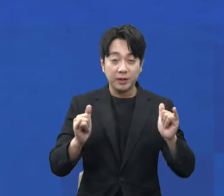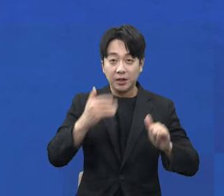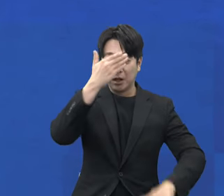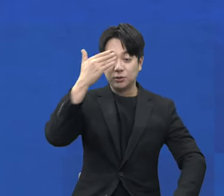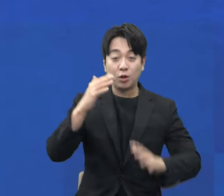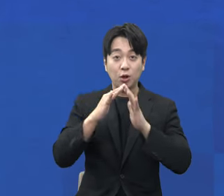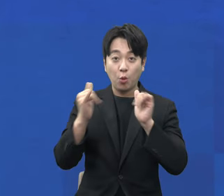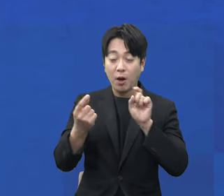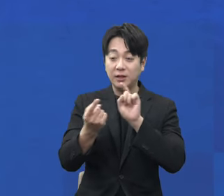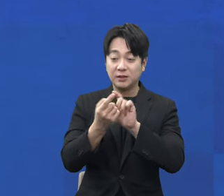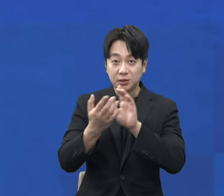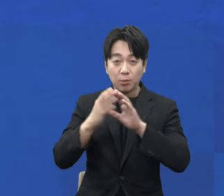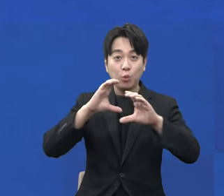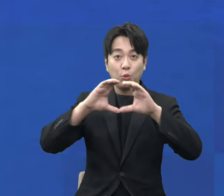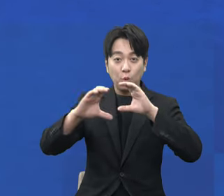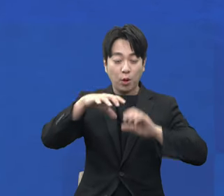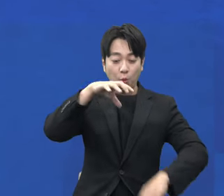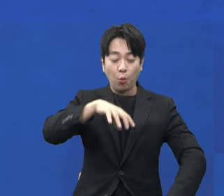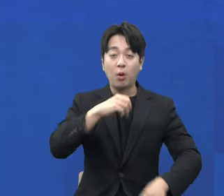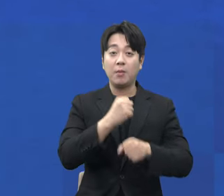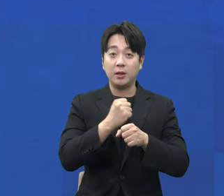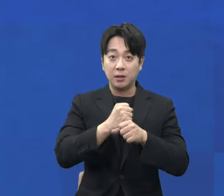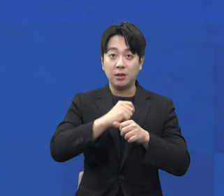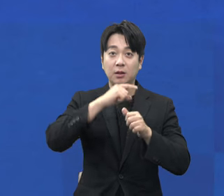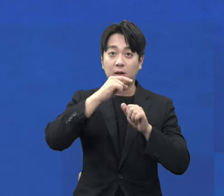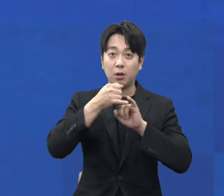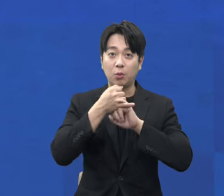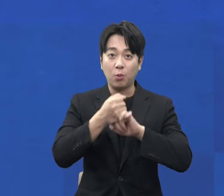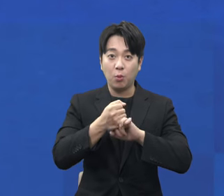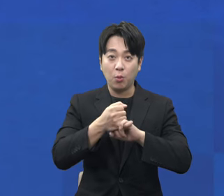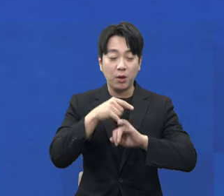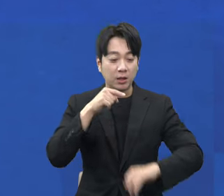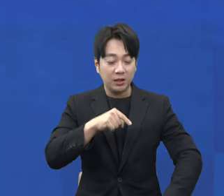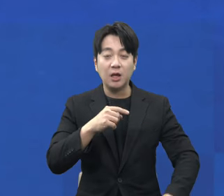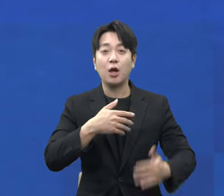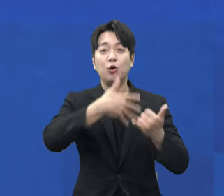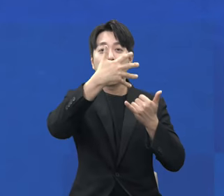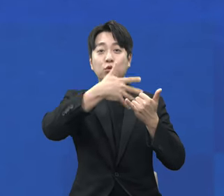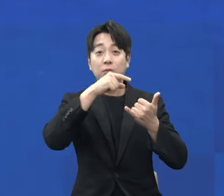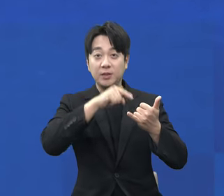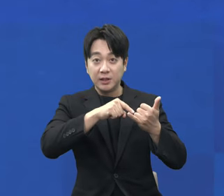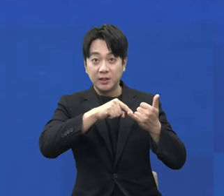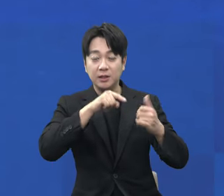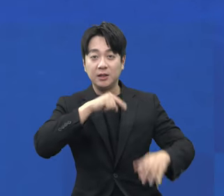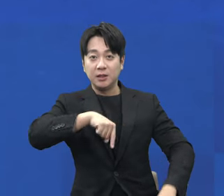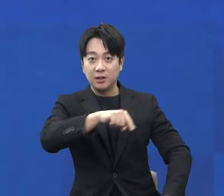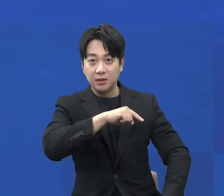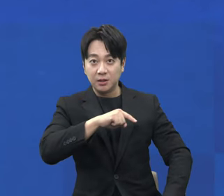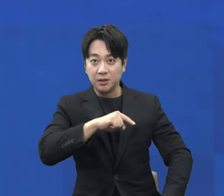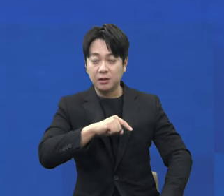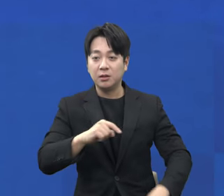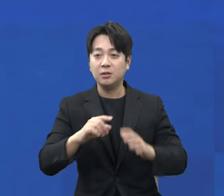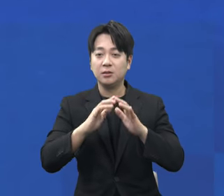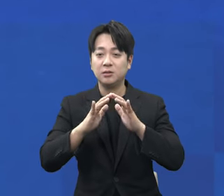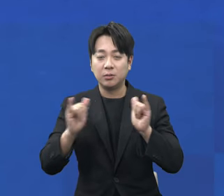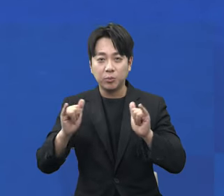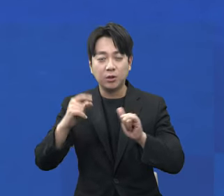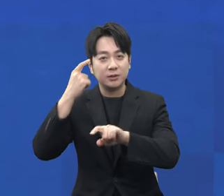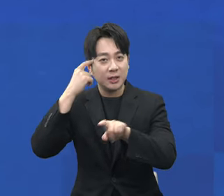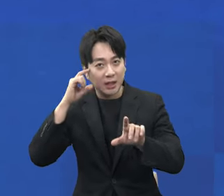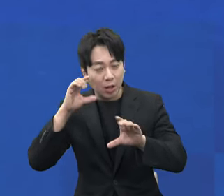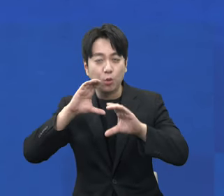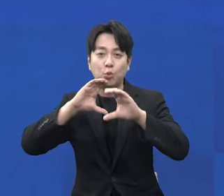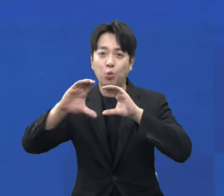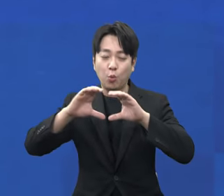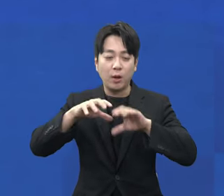제공하겠습니다. 델리민주 채널을 청년 정치인 소통 플랫폼으로 대폭 강화하고 쌍방향 소통할 수 있는